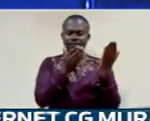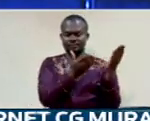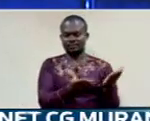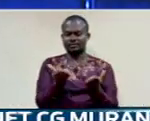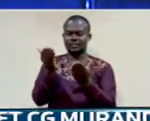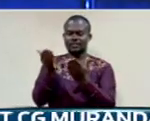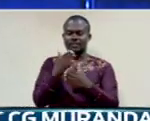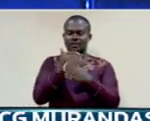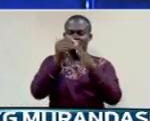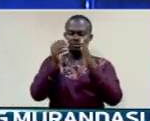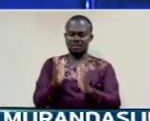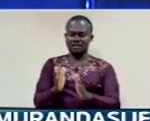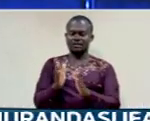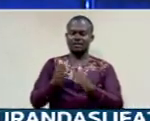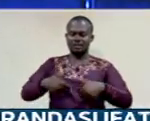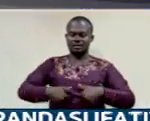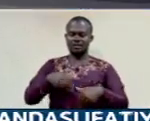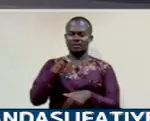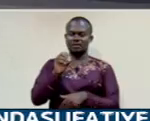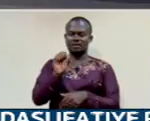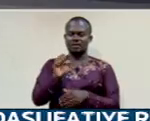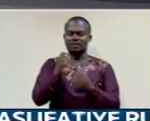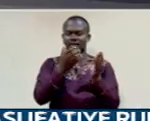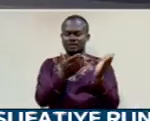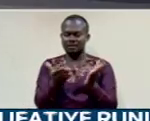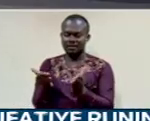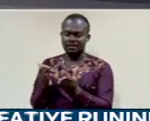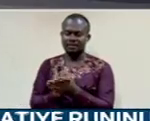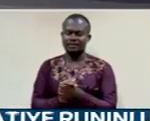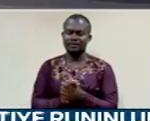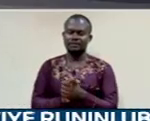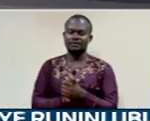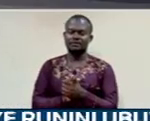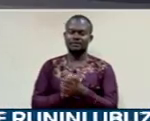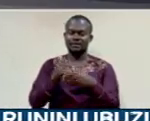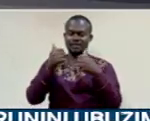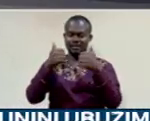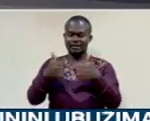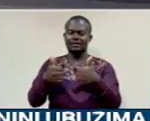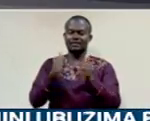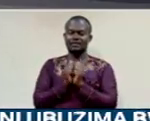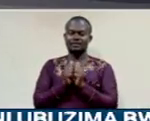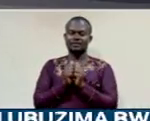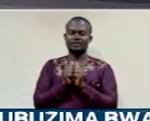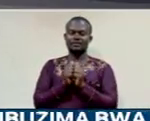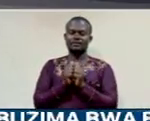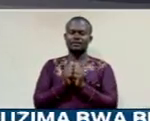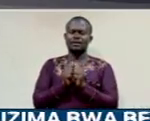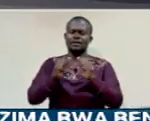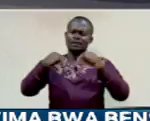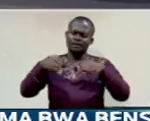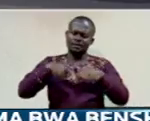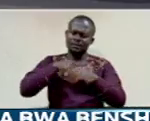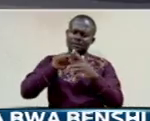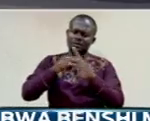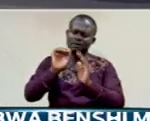twakire Minisitiri w'urubyiruko Rosemary Mbabazi muri studio za Televiziyo Rwanda. Nizere komerewe neza? Tumeze neza, murakoze. Ahangana